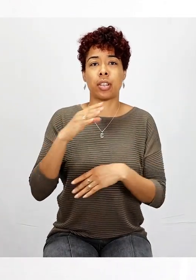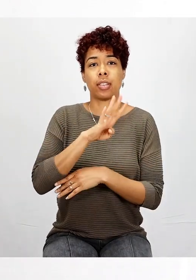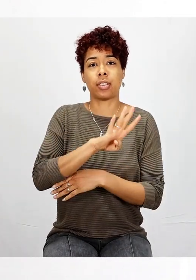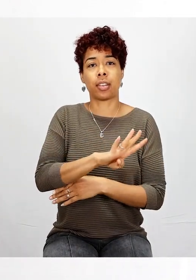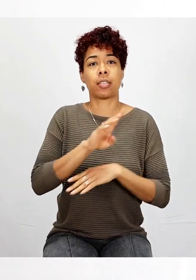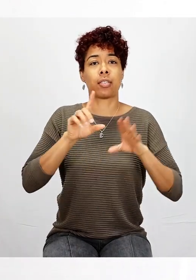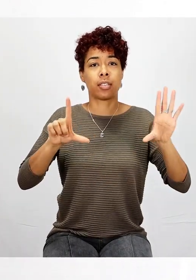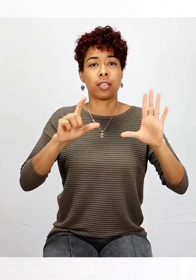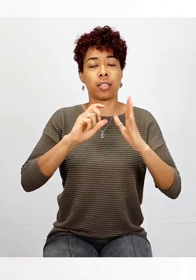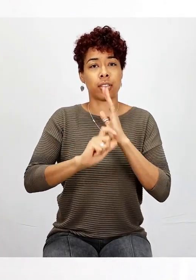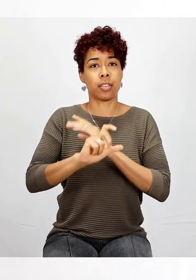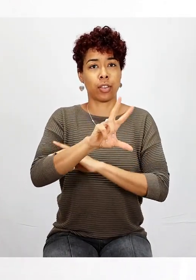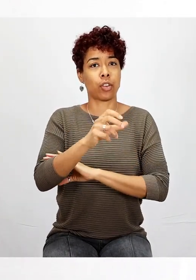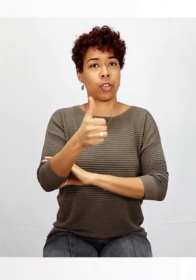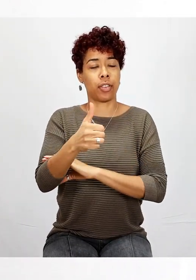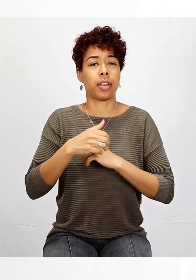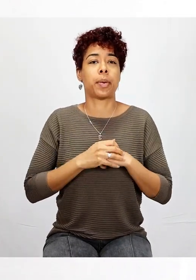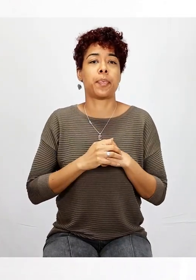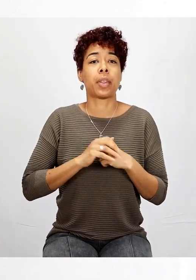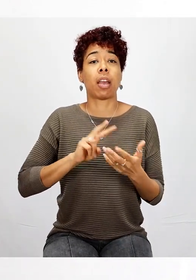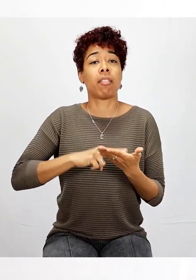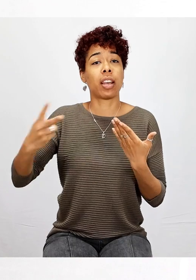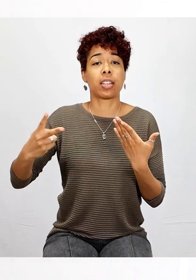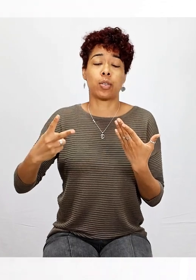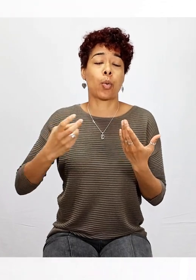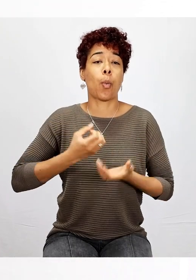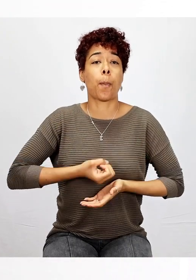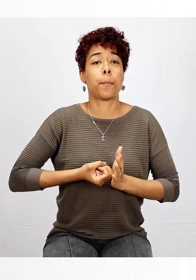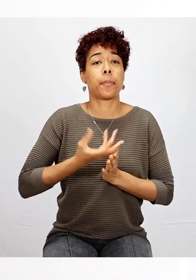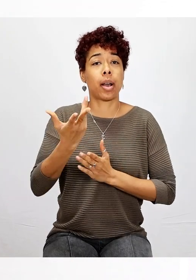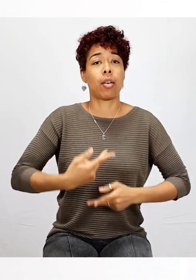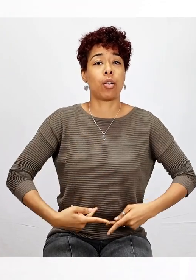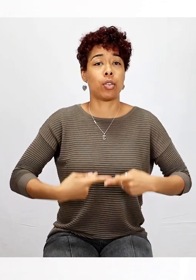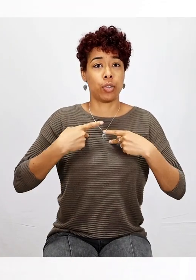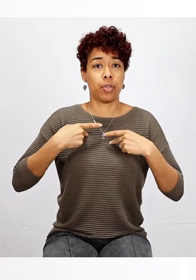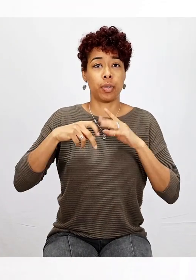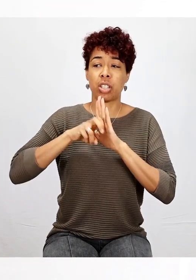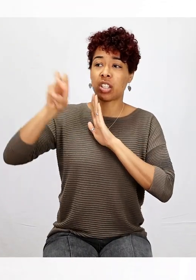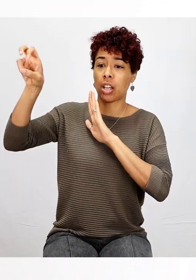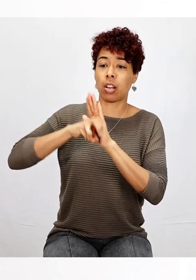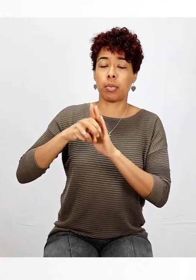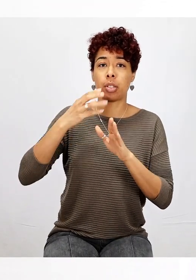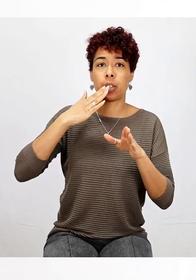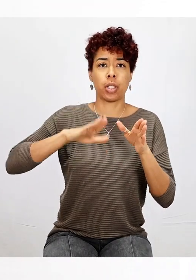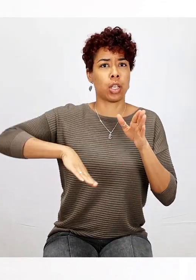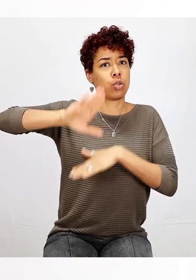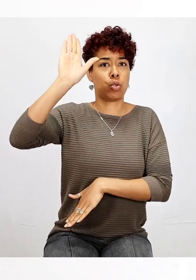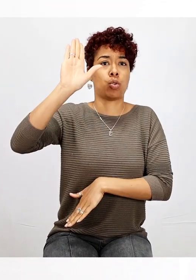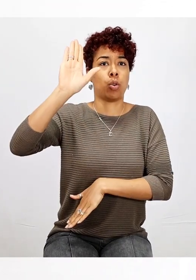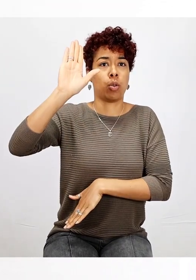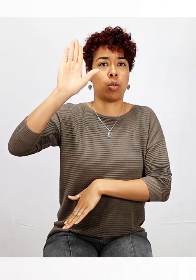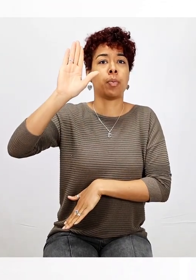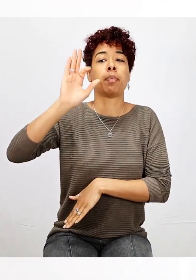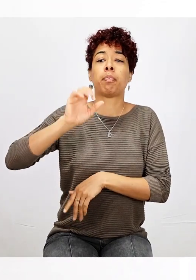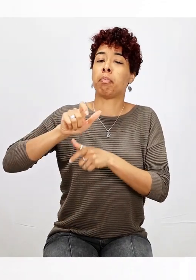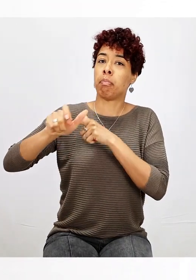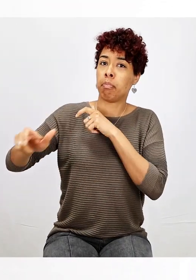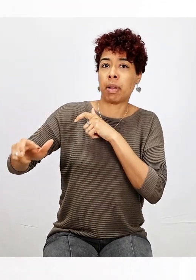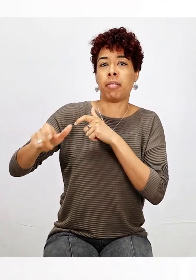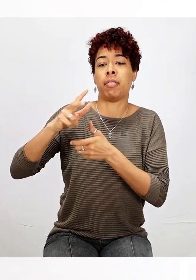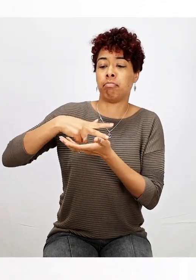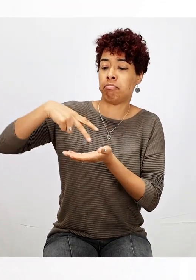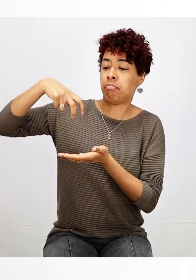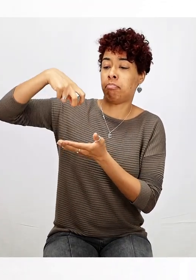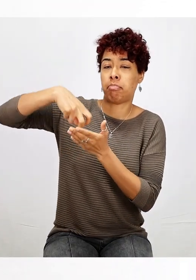31. Je le prends en version parole de vie. Jacob lui dit « Jure-le ». Joseph le jura. Alors Jacob se met à